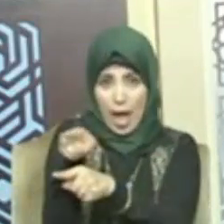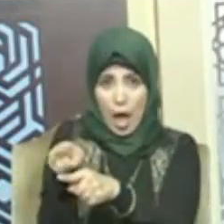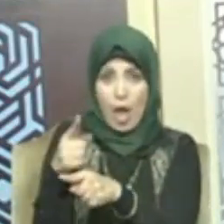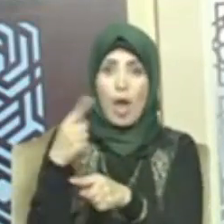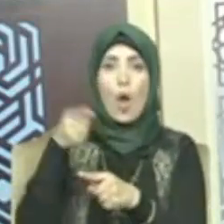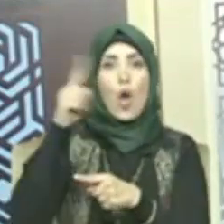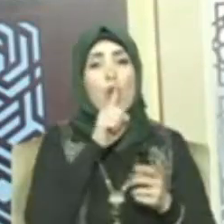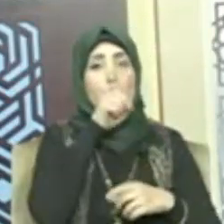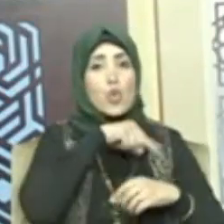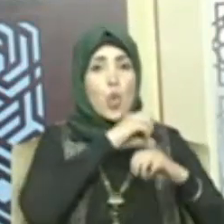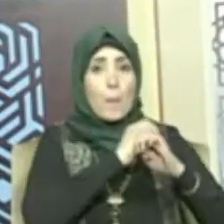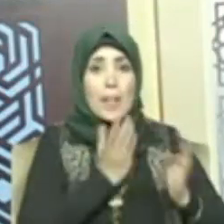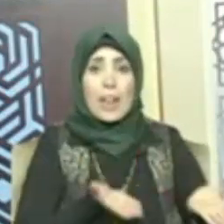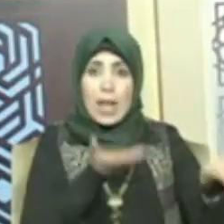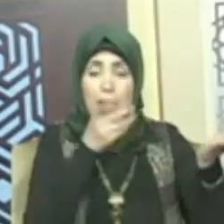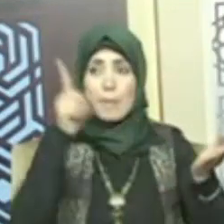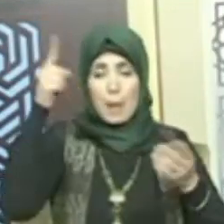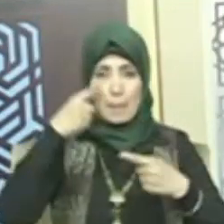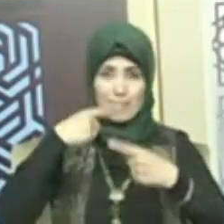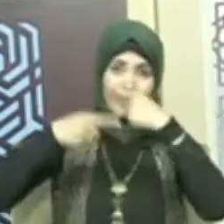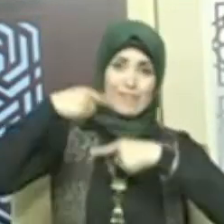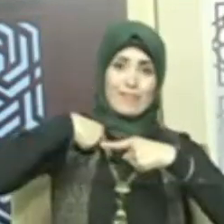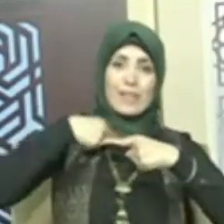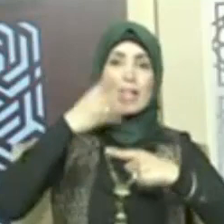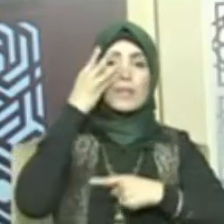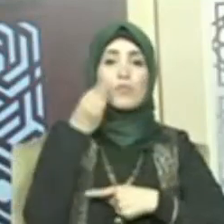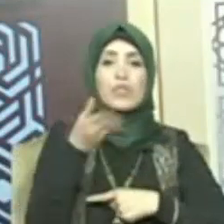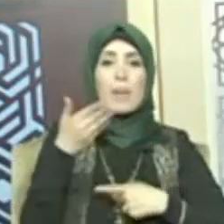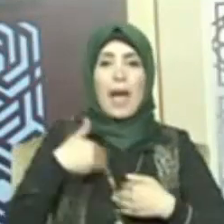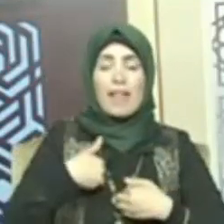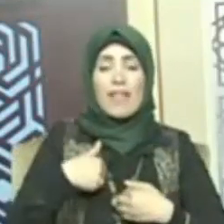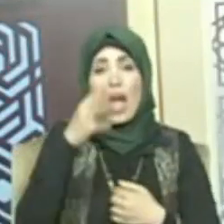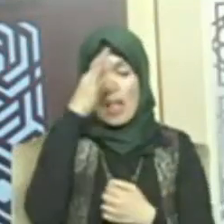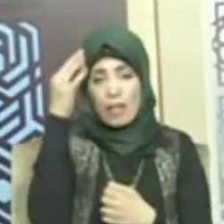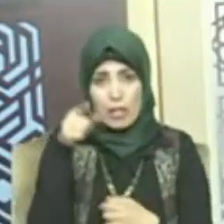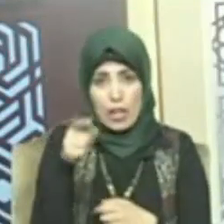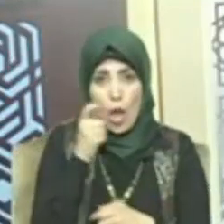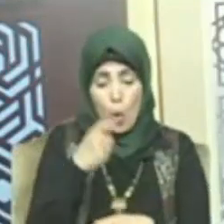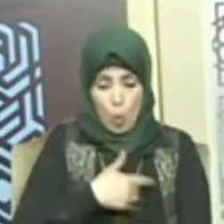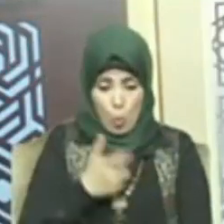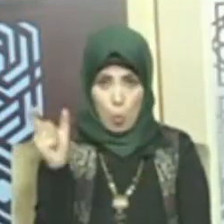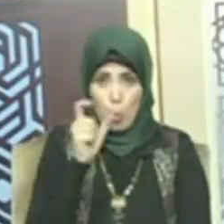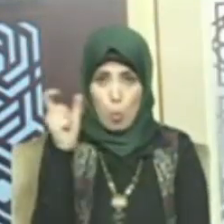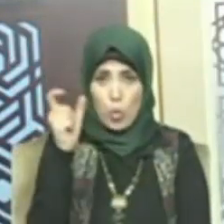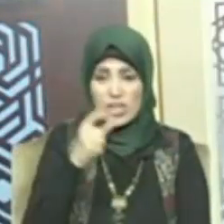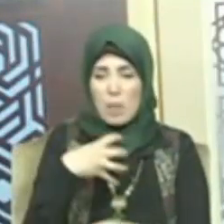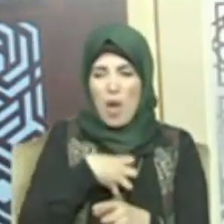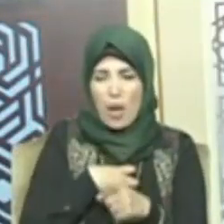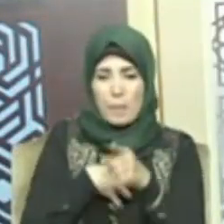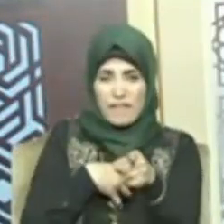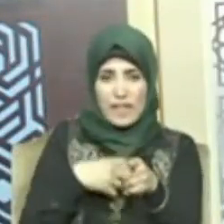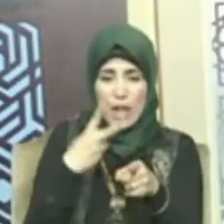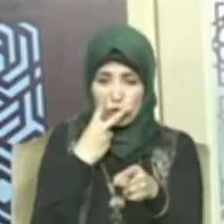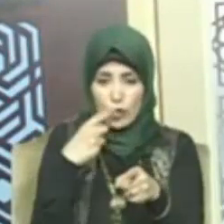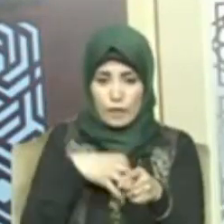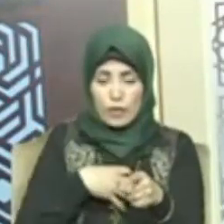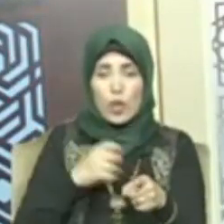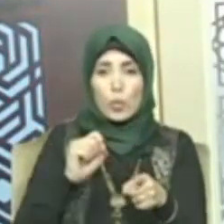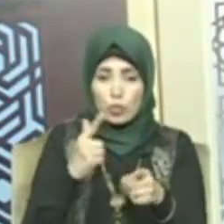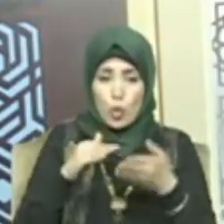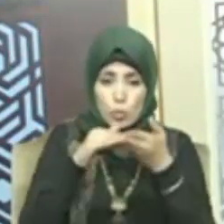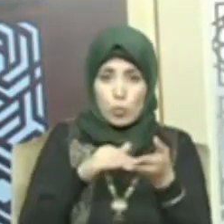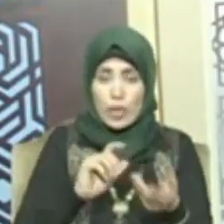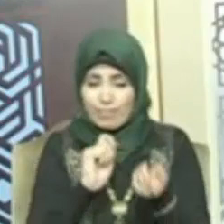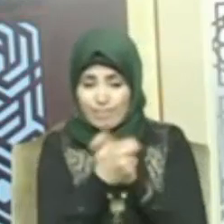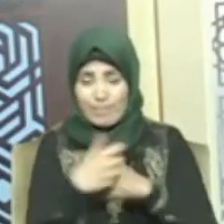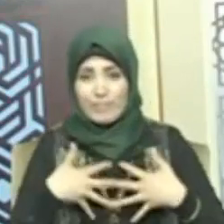عبدي. ومن فرج عن مسلم كربة فرج الله عنه كربة من كرب يوم القيامة، ومن كان